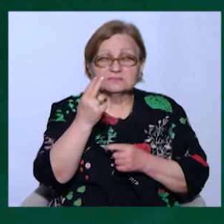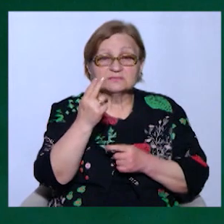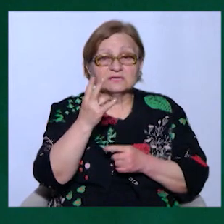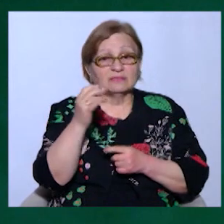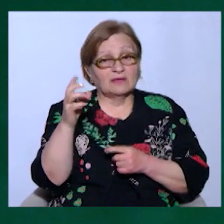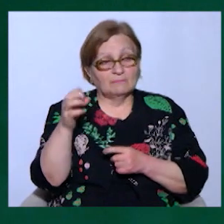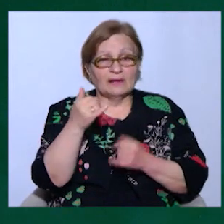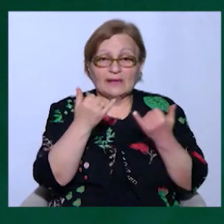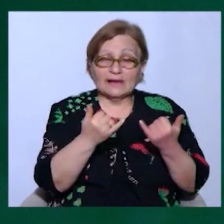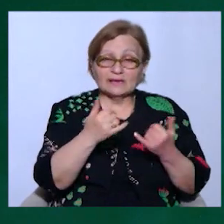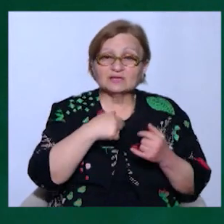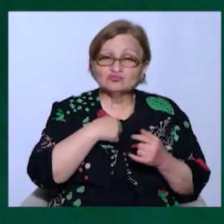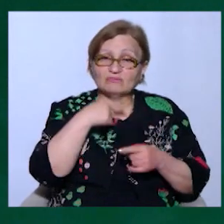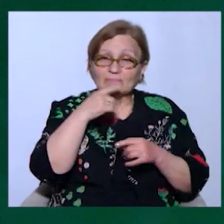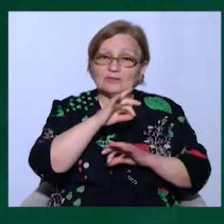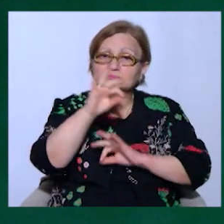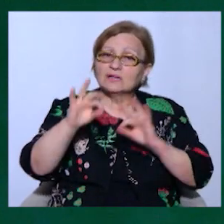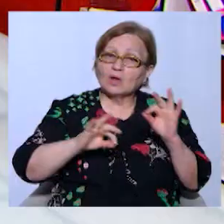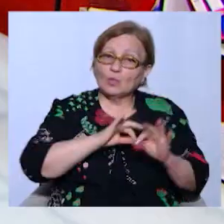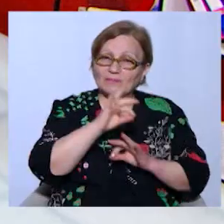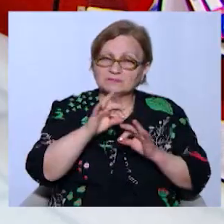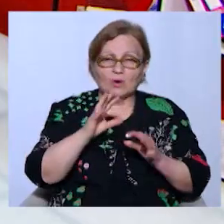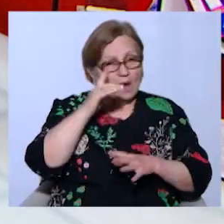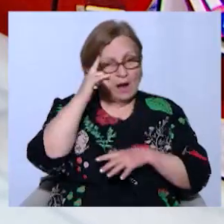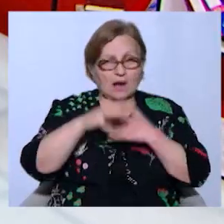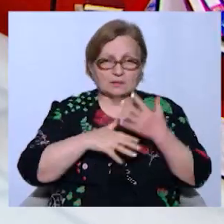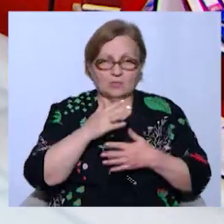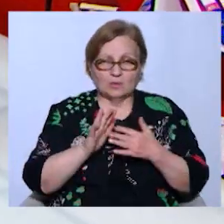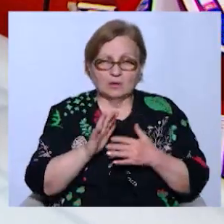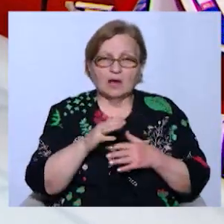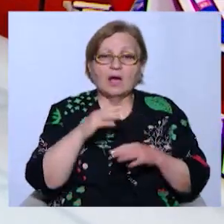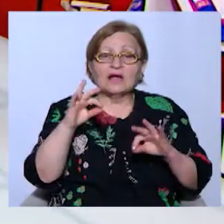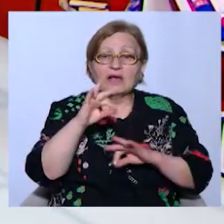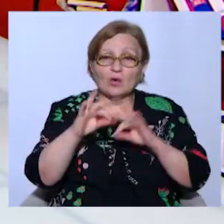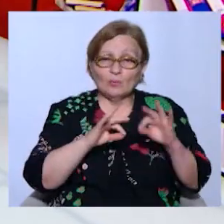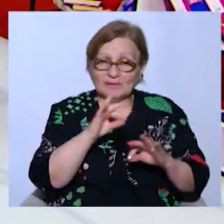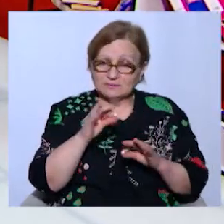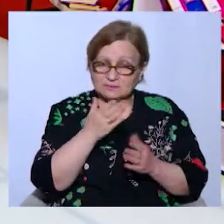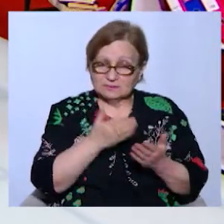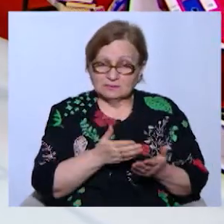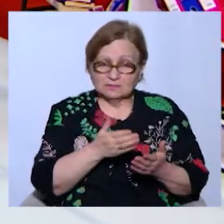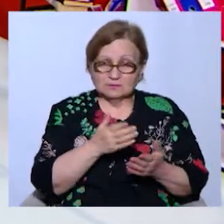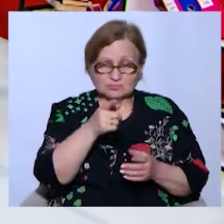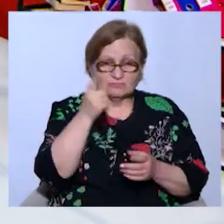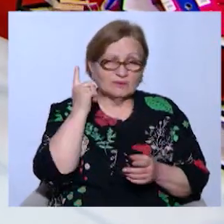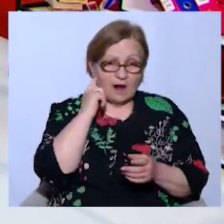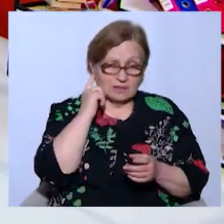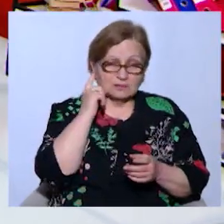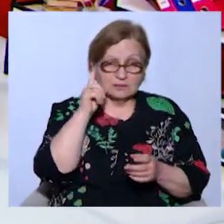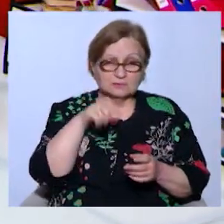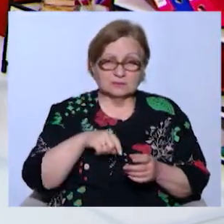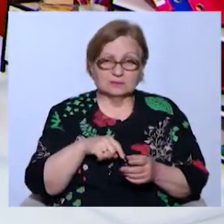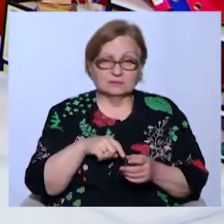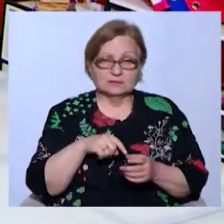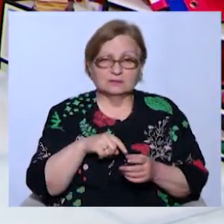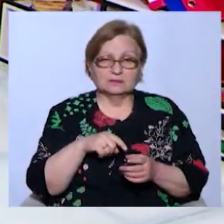გეომეტრიის ძირითადი ცნებებზე. და ერთი წამით თქვენის ნებართვით გეომეტრია, მე მგონი ხსმენიათ